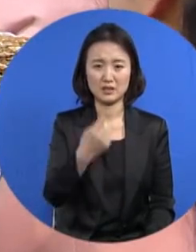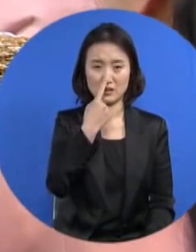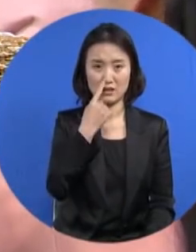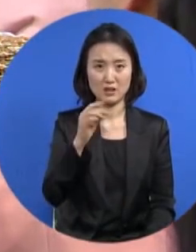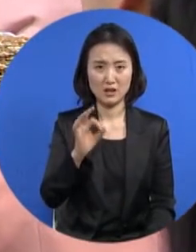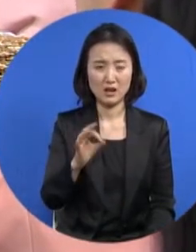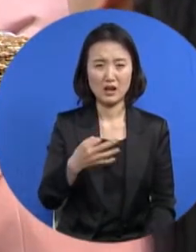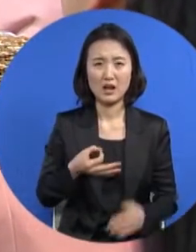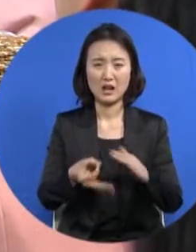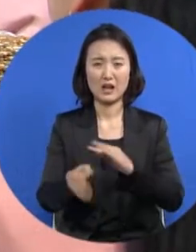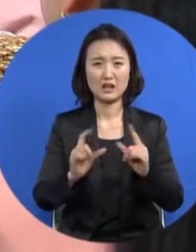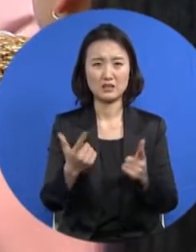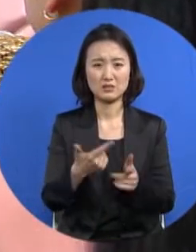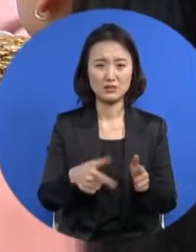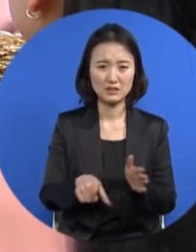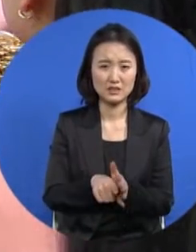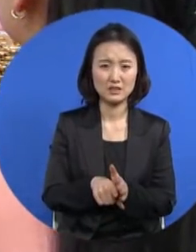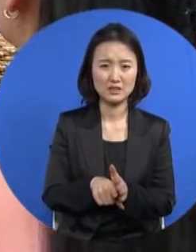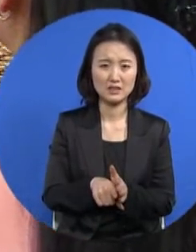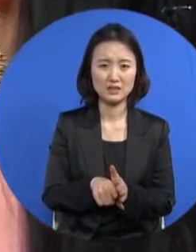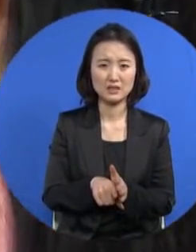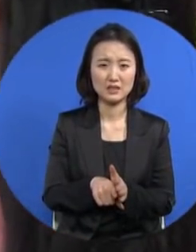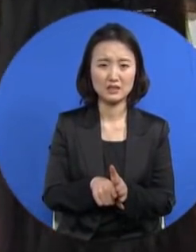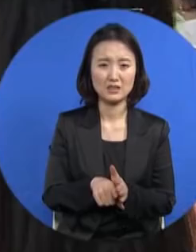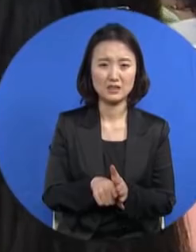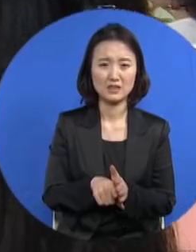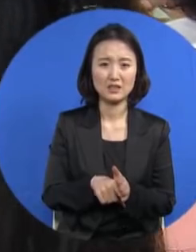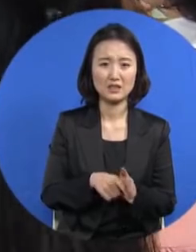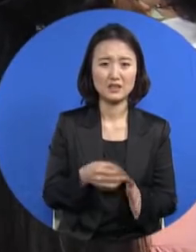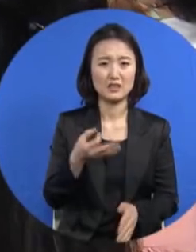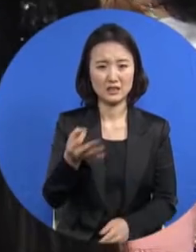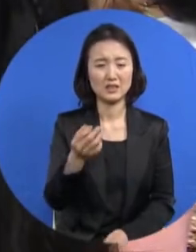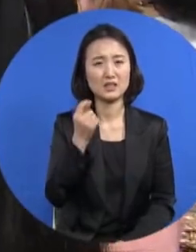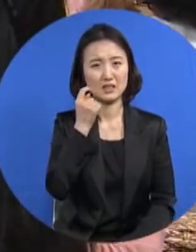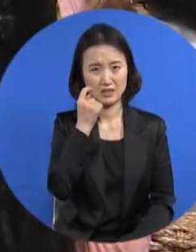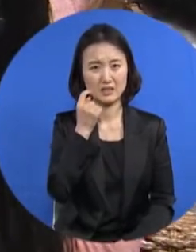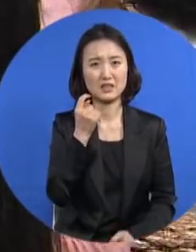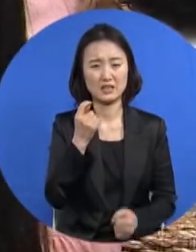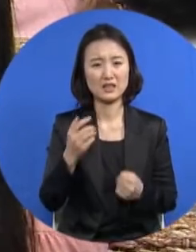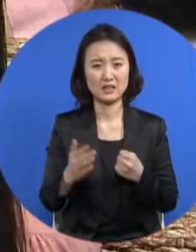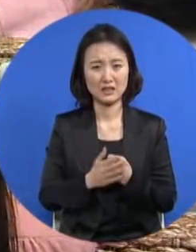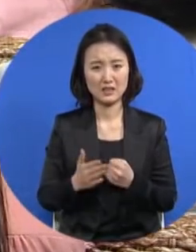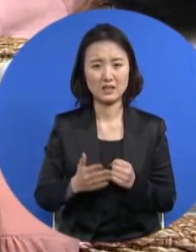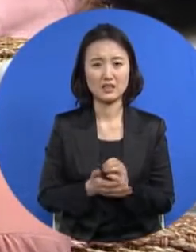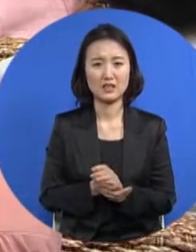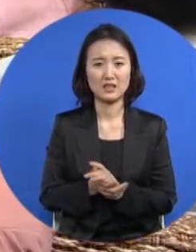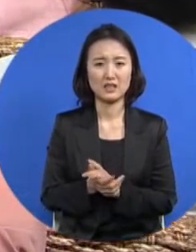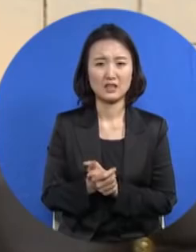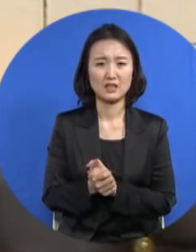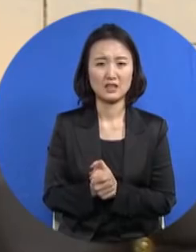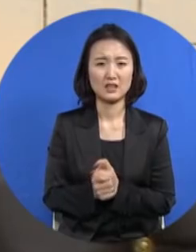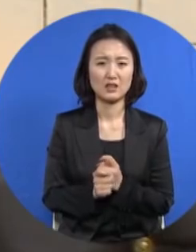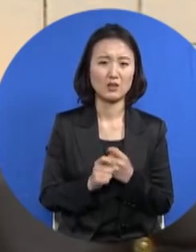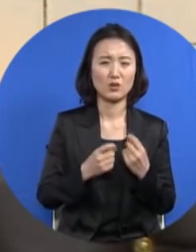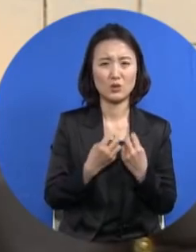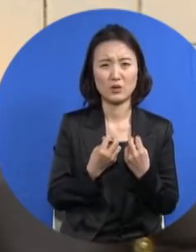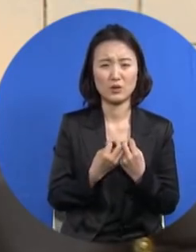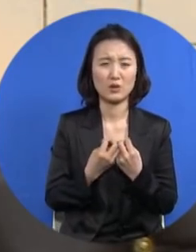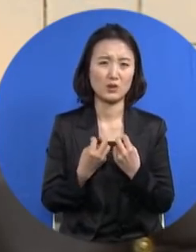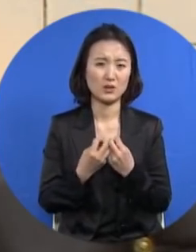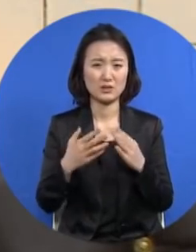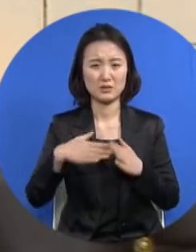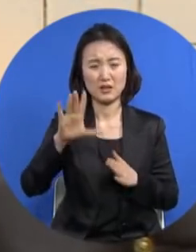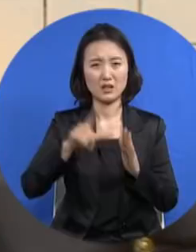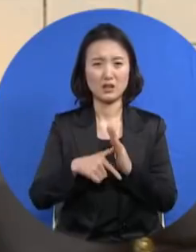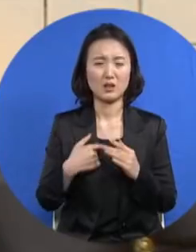커피값을 안 내려고, 안 내려오는 것보단 못 낸 거죠. 안 내려고 민그적거렸어요. 집에 갈